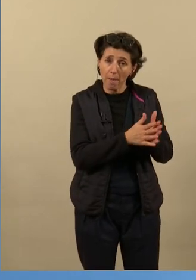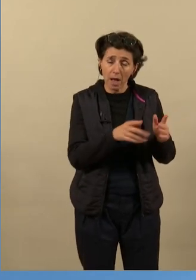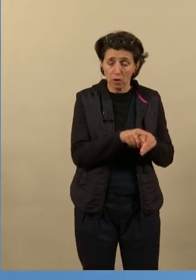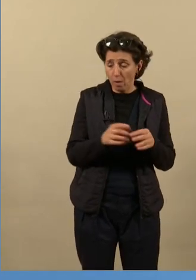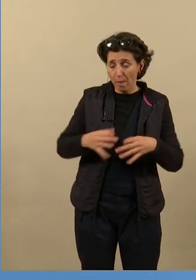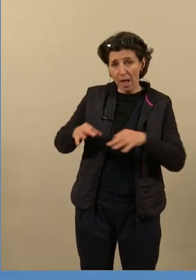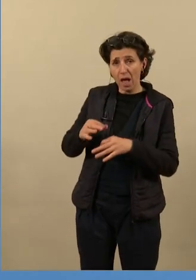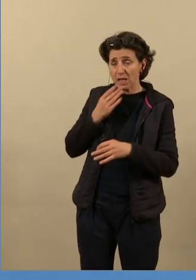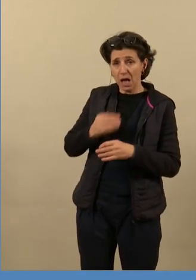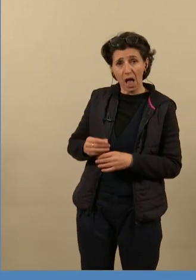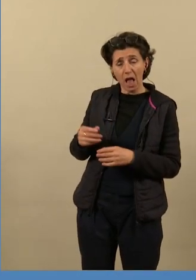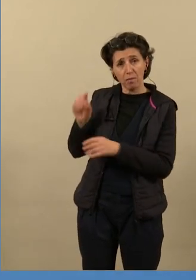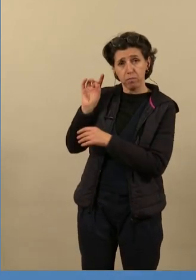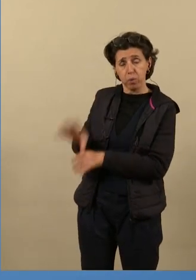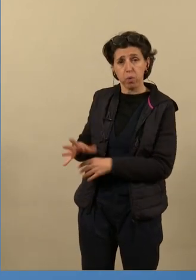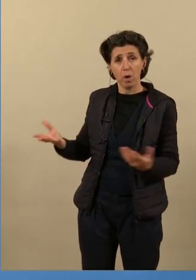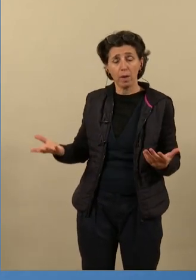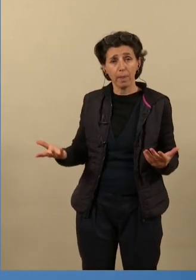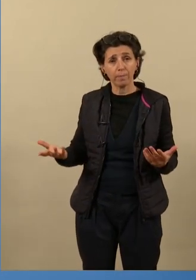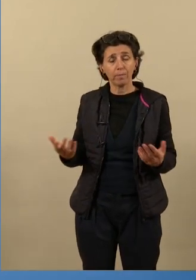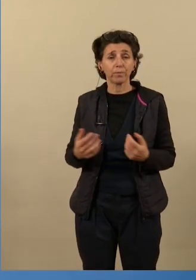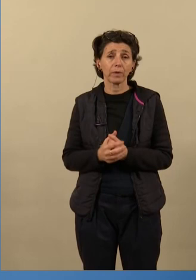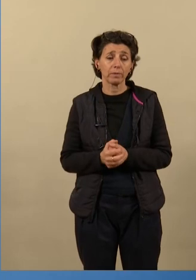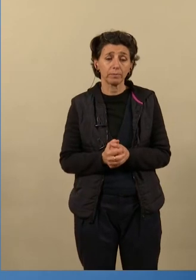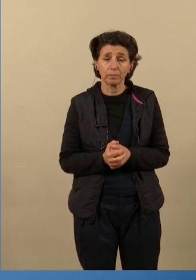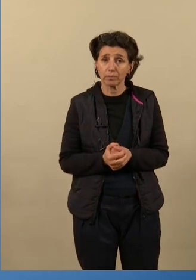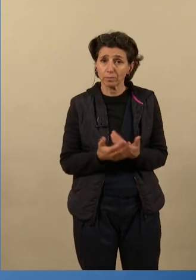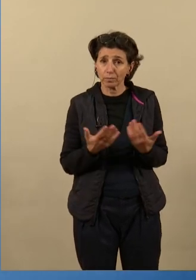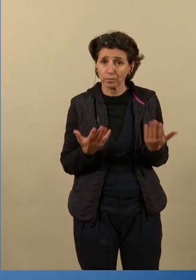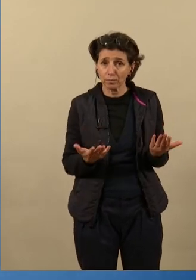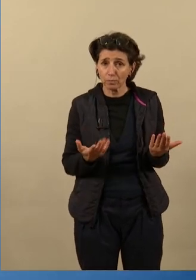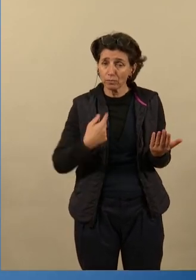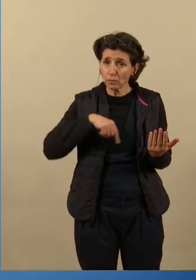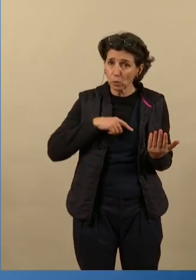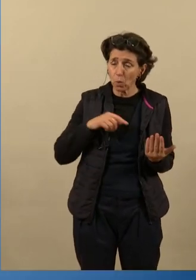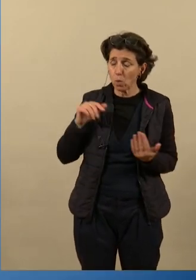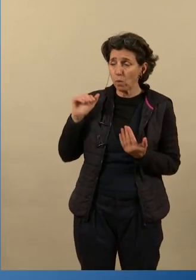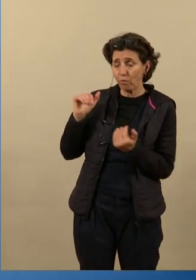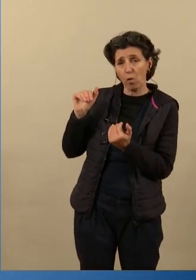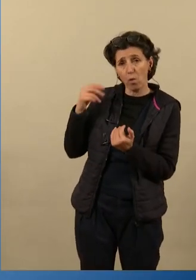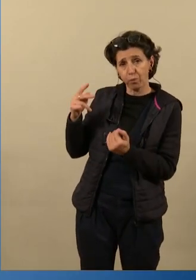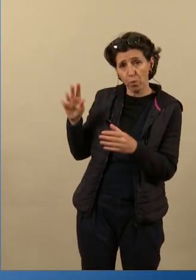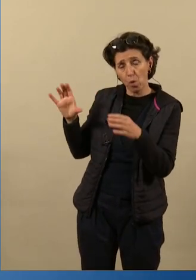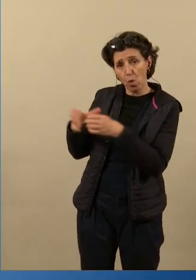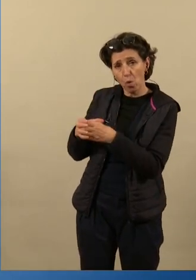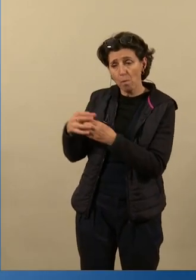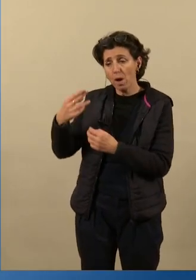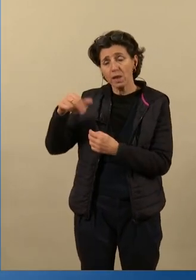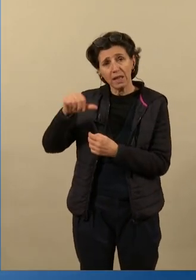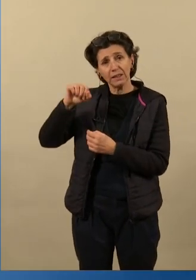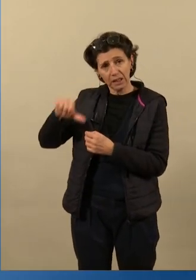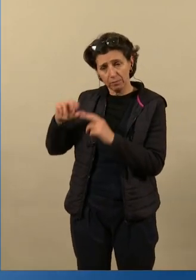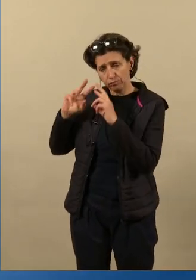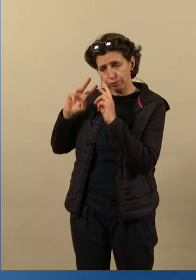d'Israël nous effectivement nous avons eu pris le temps de d'étudier le le vœux de du groupe NASA